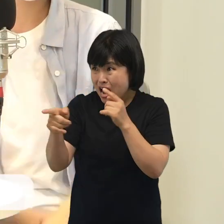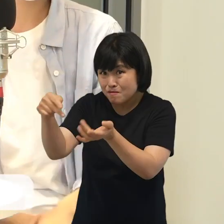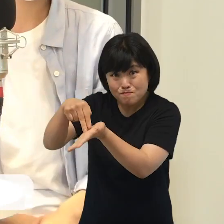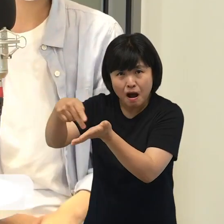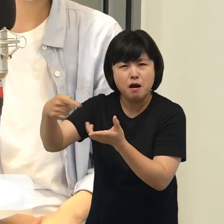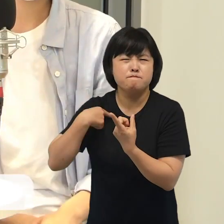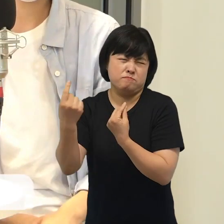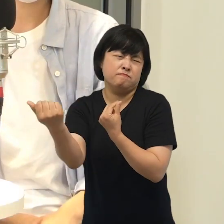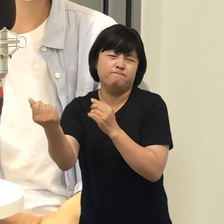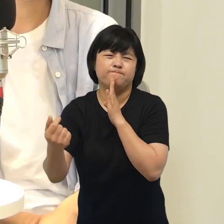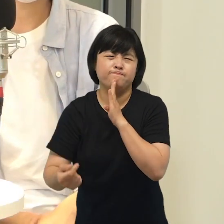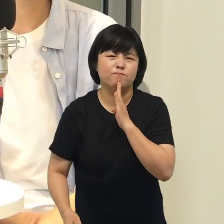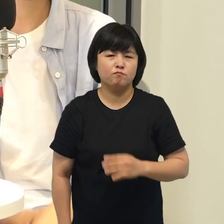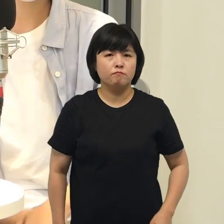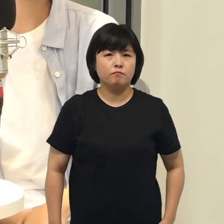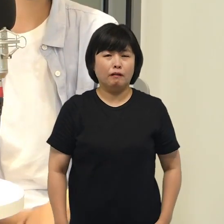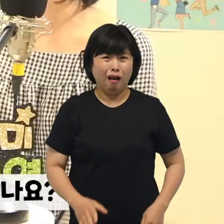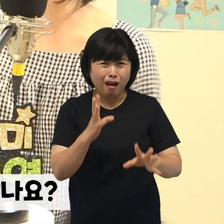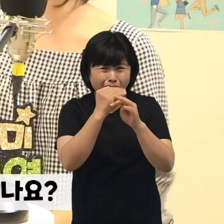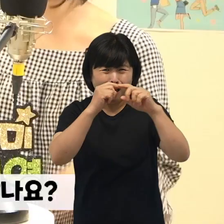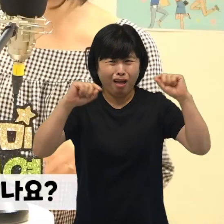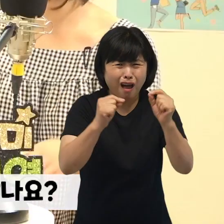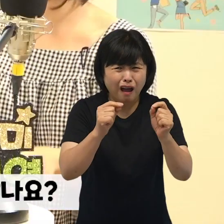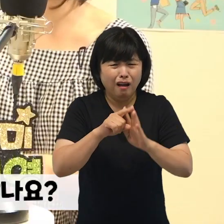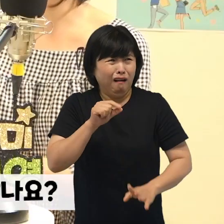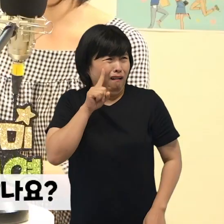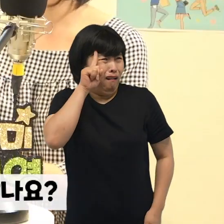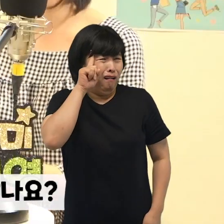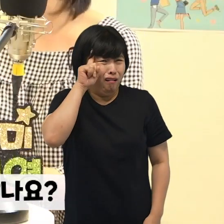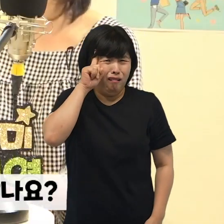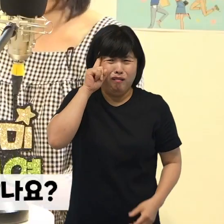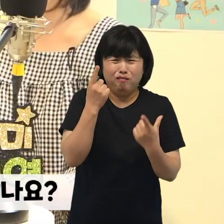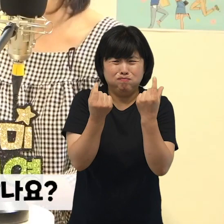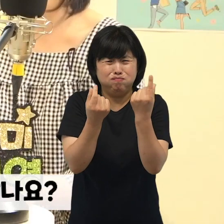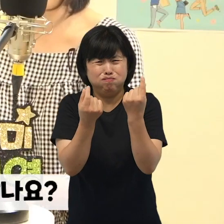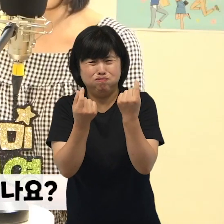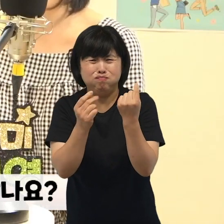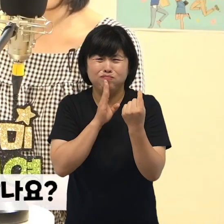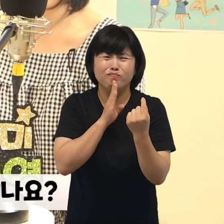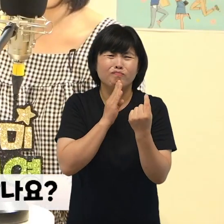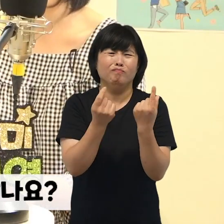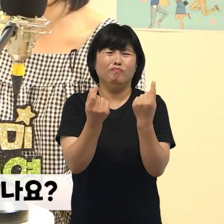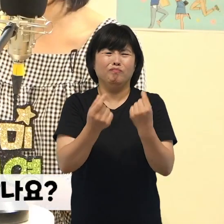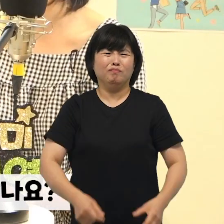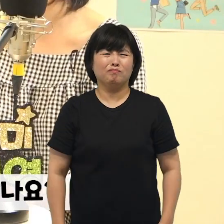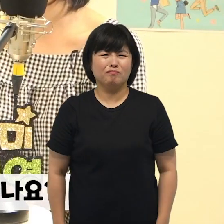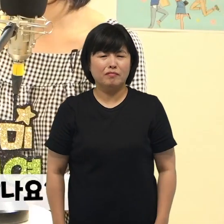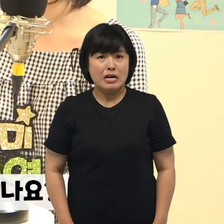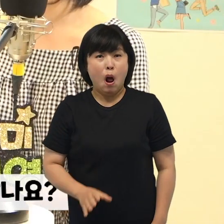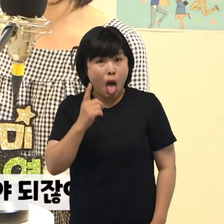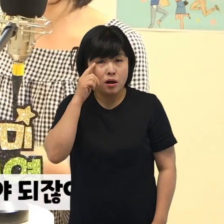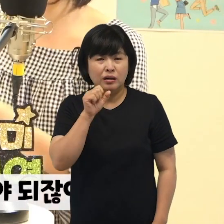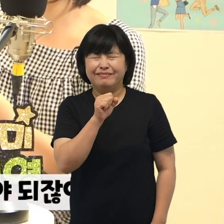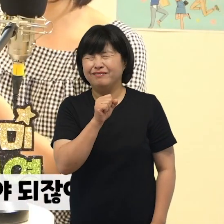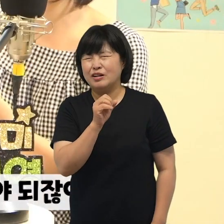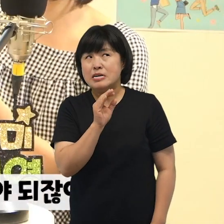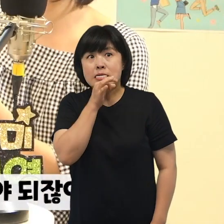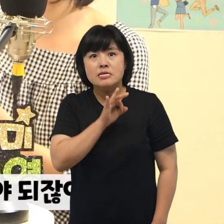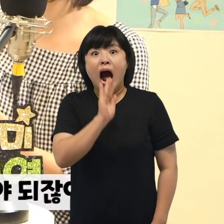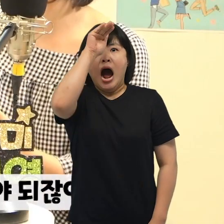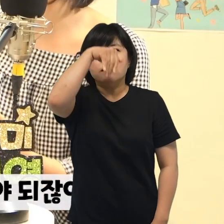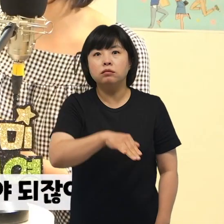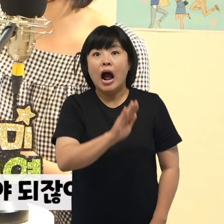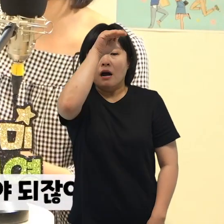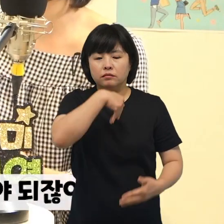신영님이랑 비슷한 느낌으로 하고 그렇죠. 단타는 되게 스트레스 받을 것 같지 않나요? 그거 그러니까요. 어떻게 하면은 계속